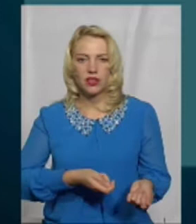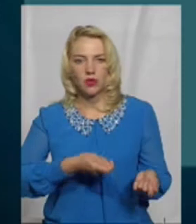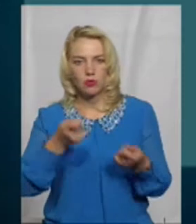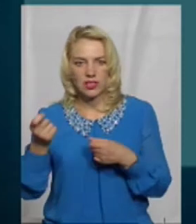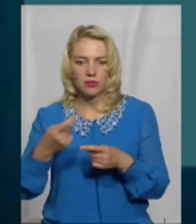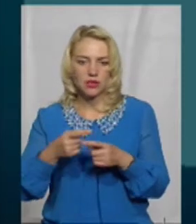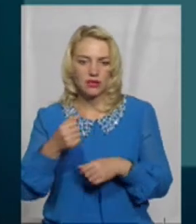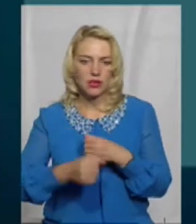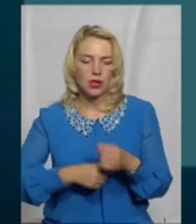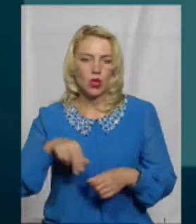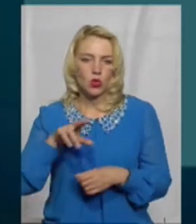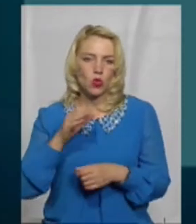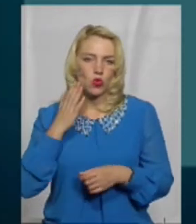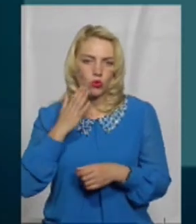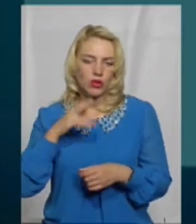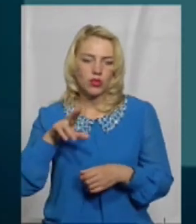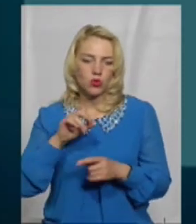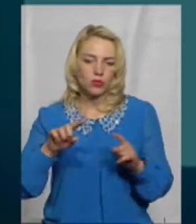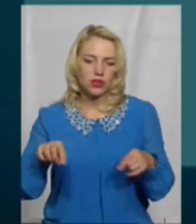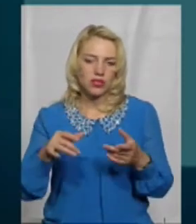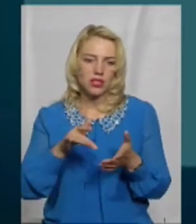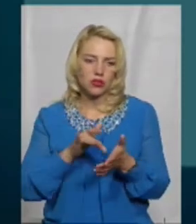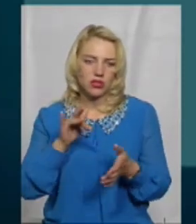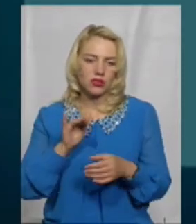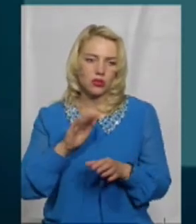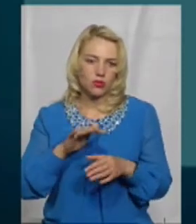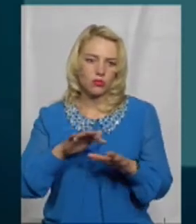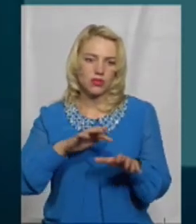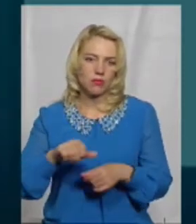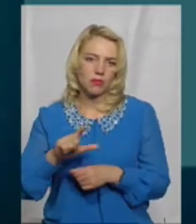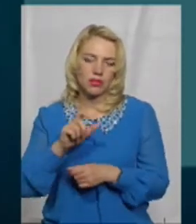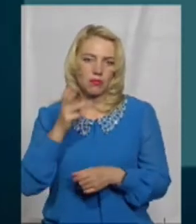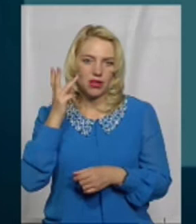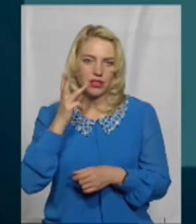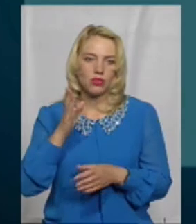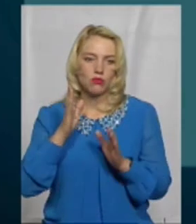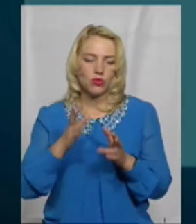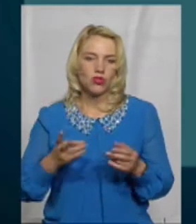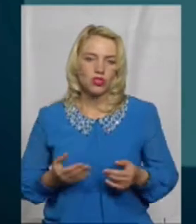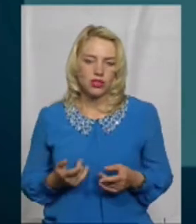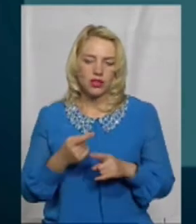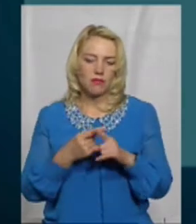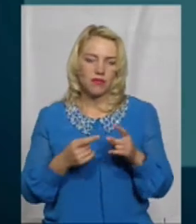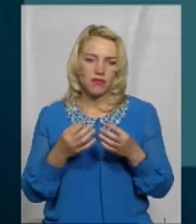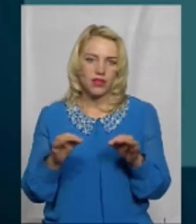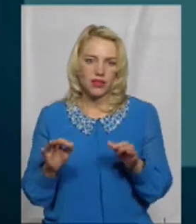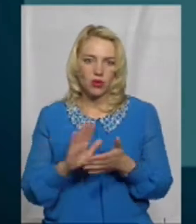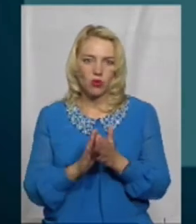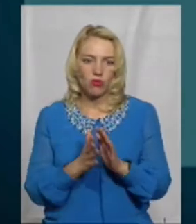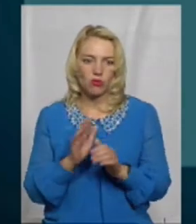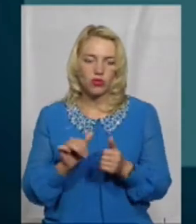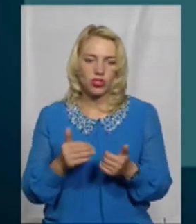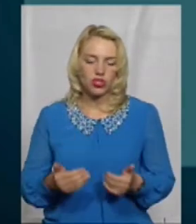Румунії, до реабілітаційного центру. Потім ми заберемо з Хмельницького. Будуть жити на піввільних умовах, вони будуть жити